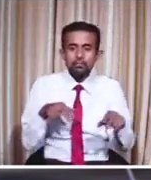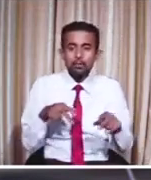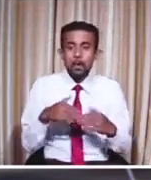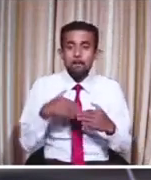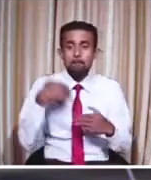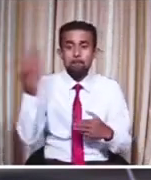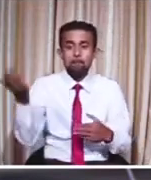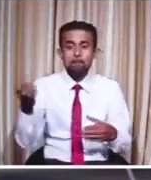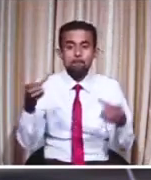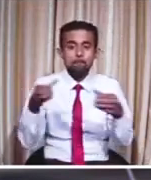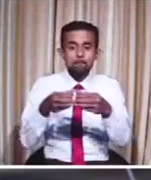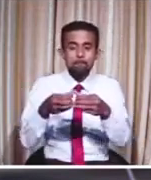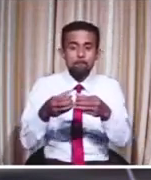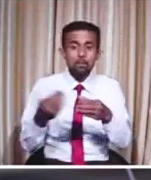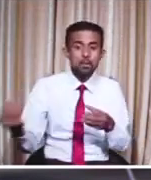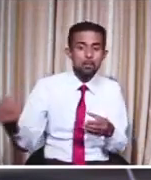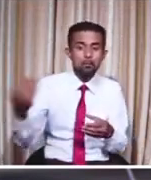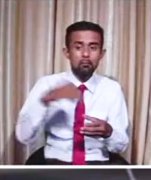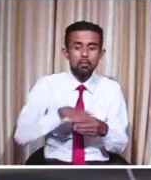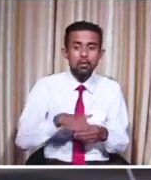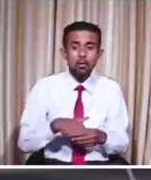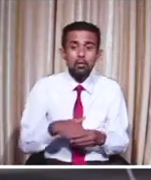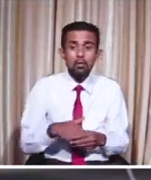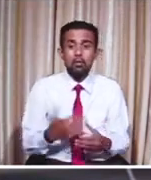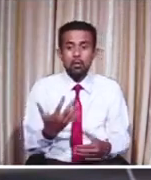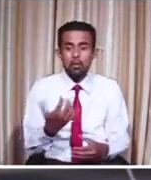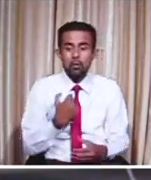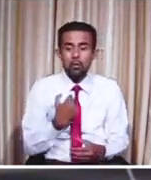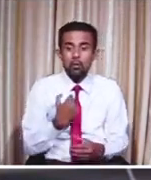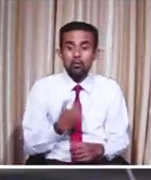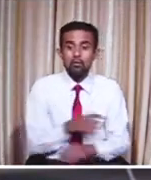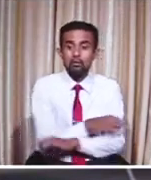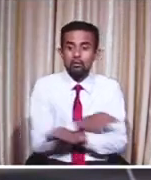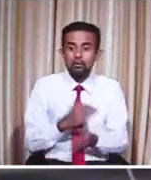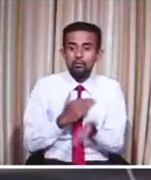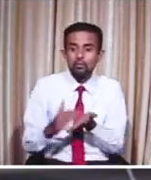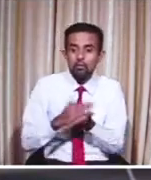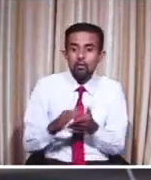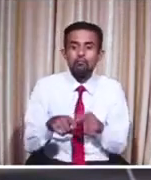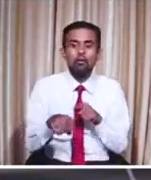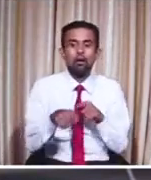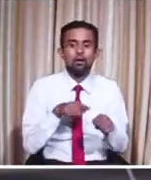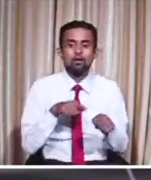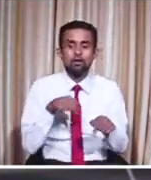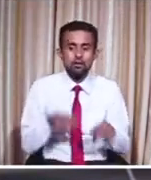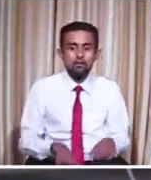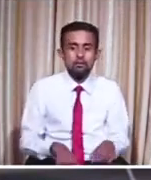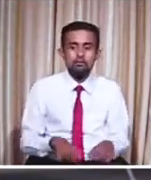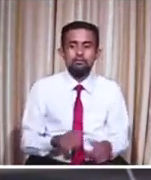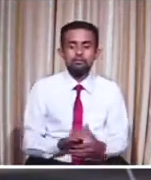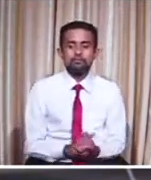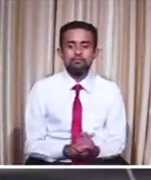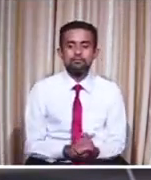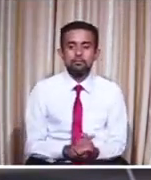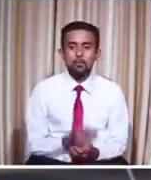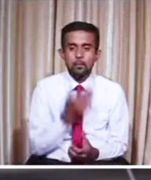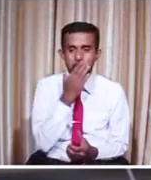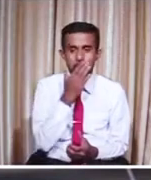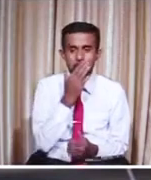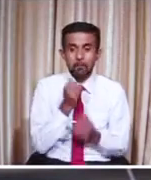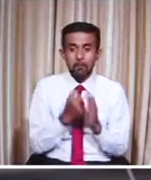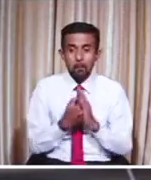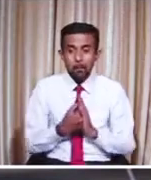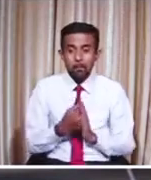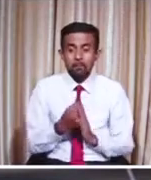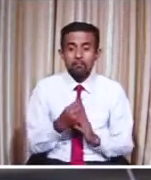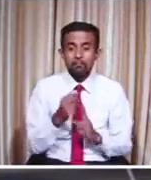බාහිර පාර්ශවයන්ට මේක ඇතුළට බින්න බහින්න ඕන කරන පොට පාදල දෙන තත්ත්වයයි මේ හදාගෙන යන්නේ දැන හෝ නොදැන. ගරු